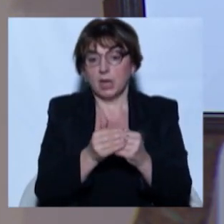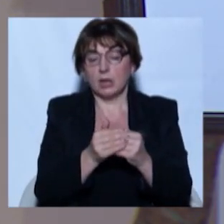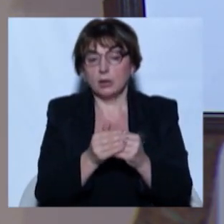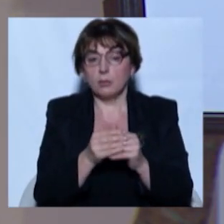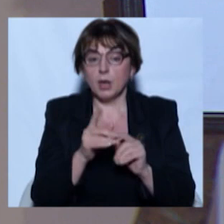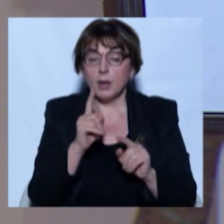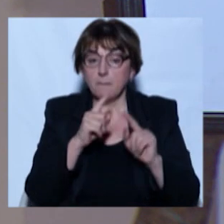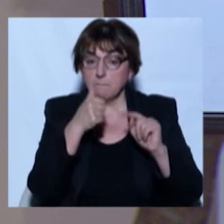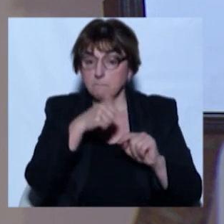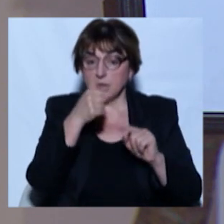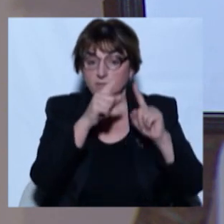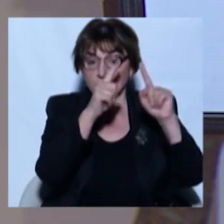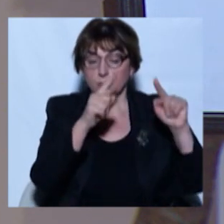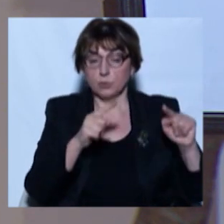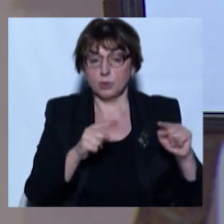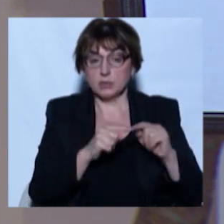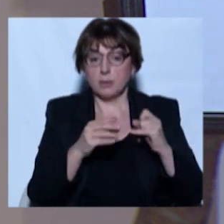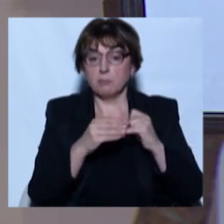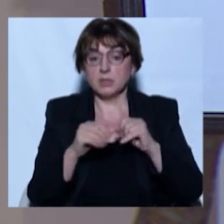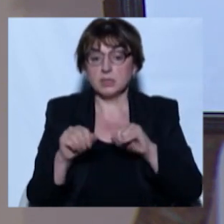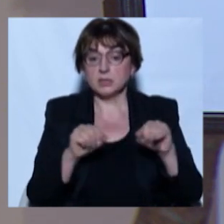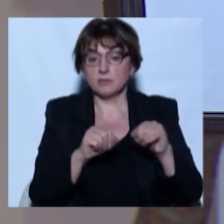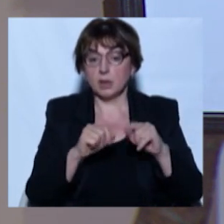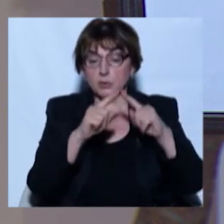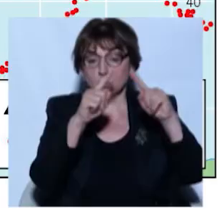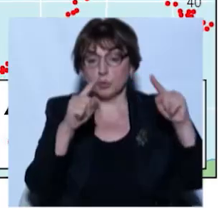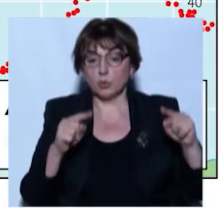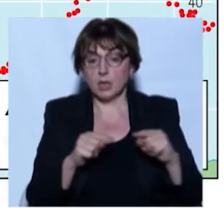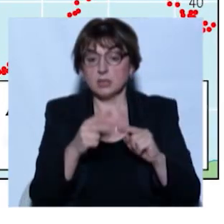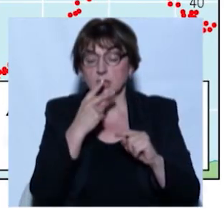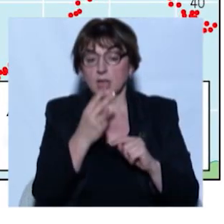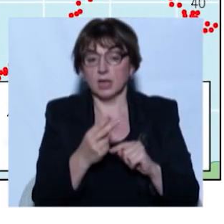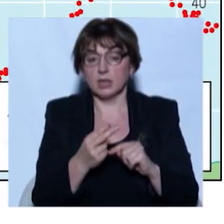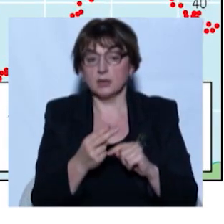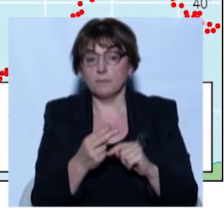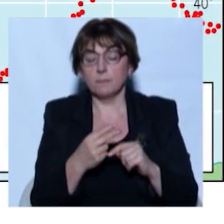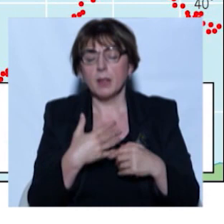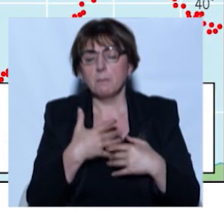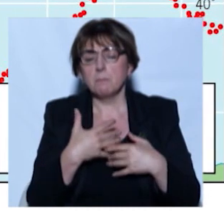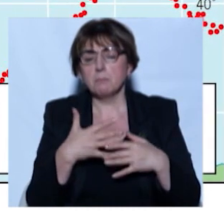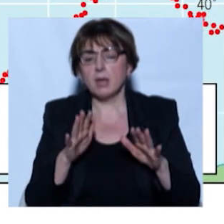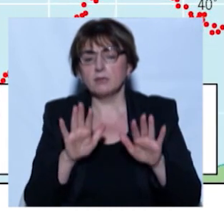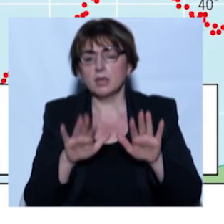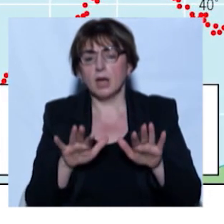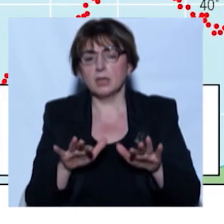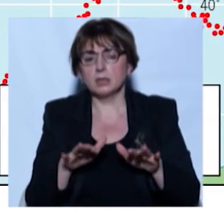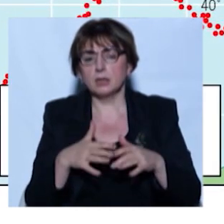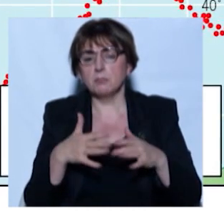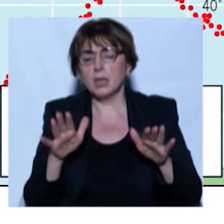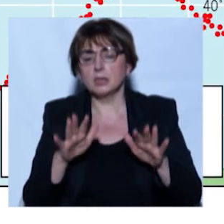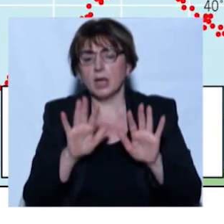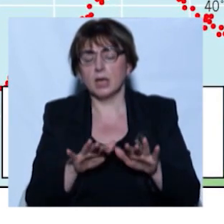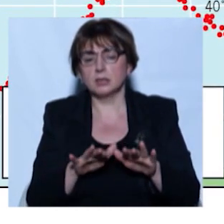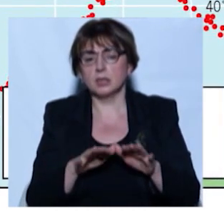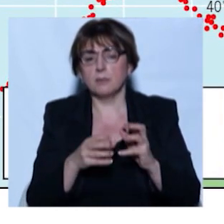როგორც პირველ რუკაზე, ანუ მიწისძვრების რუკაზე ნახეთ, უმრავლესი ადგილი, უმეტესი